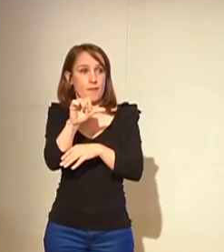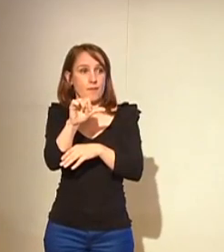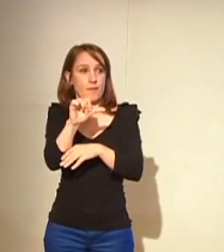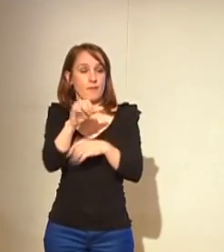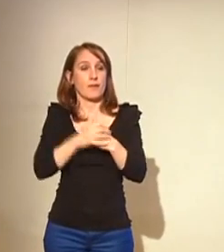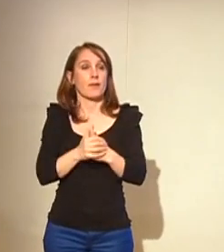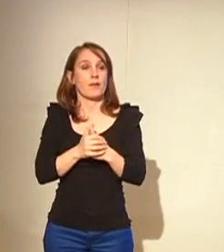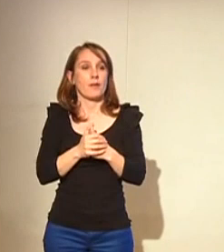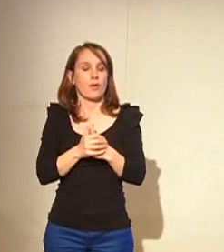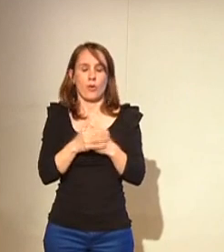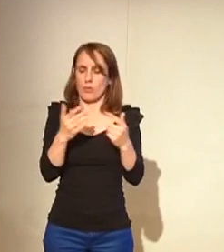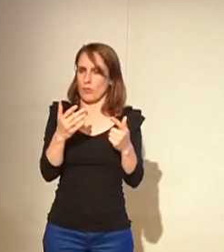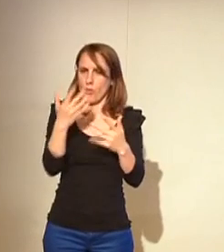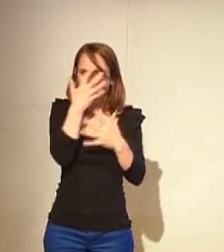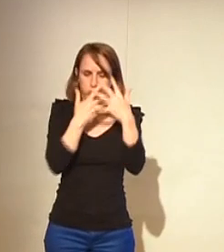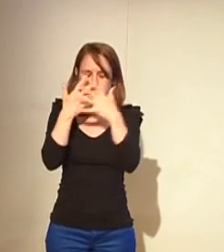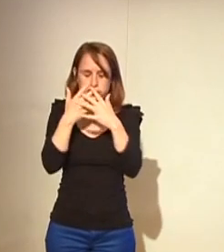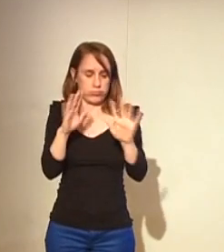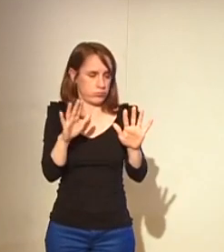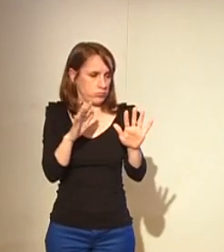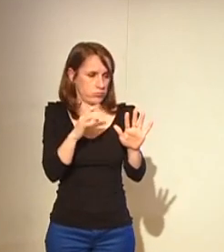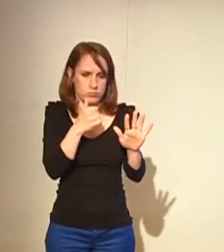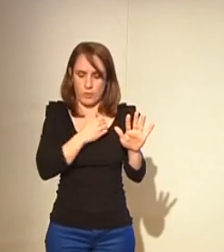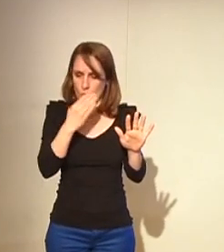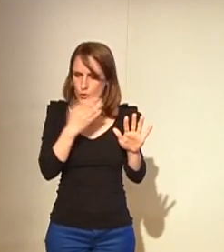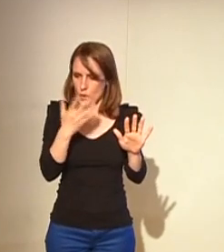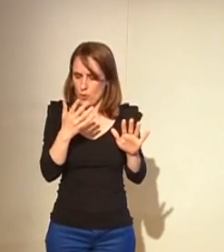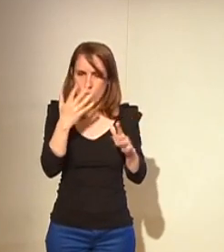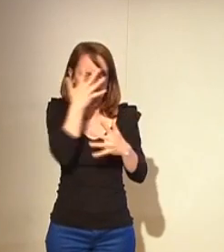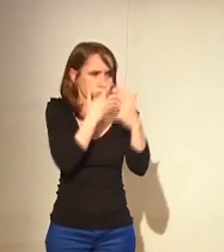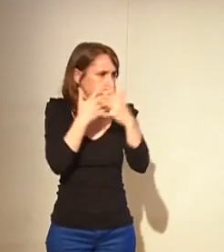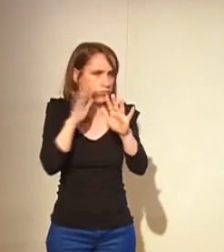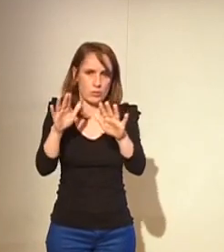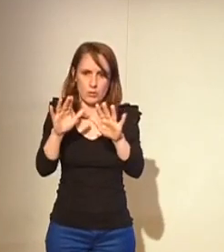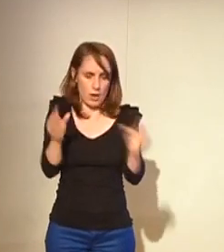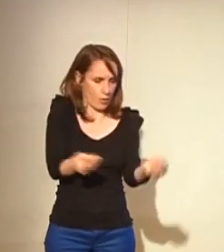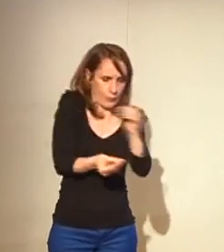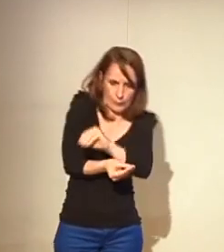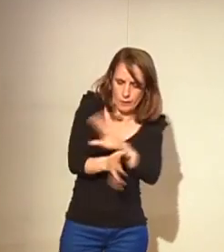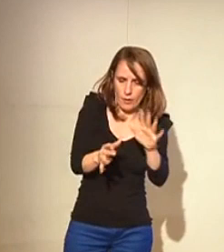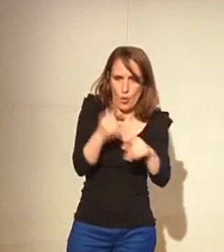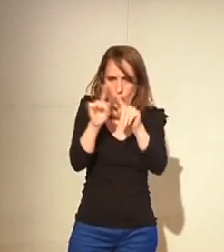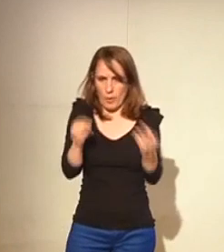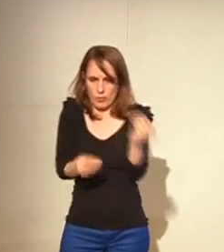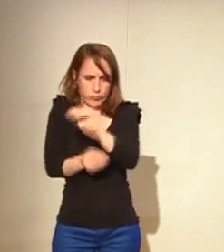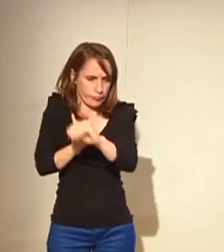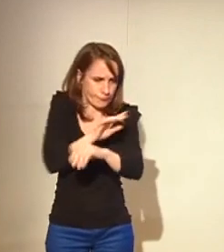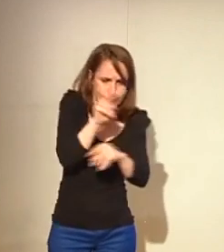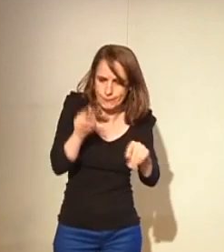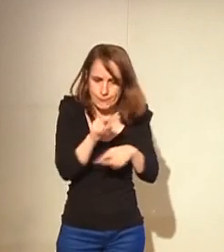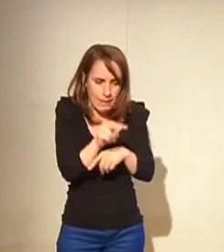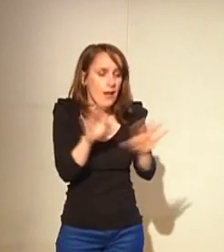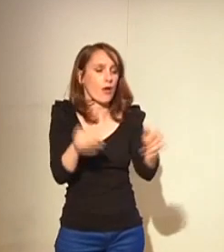lesquels non il nous faut ah là je suis sur hop je suis pas sur la bonne donc c'est pour ça